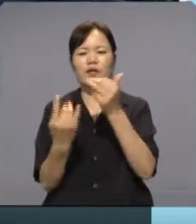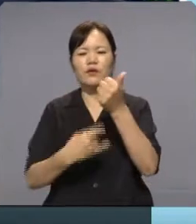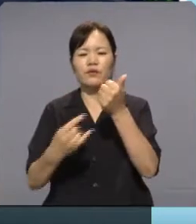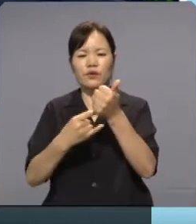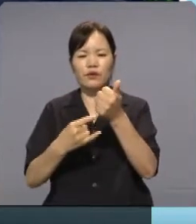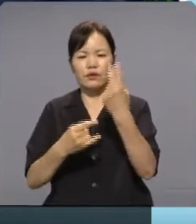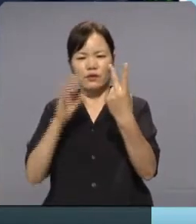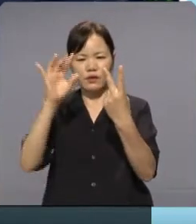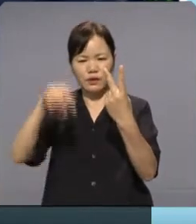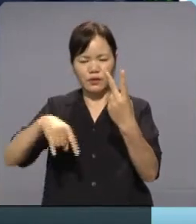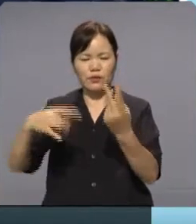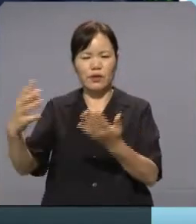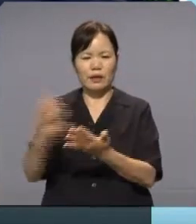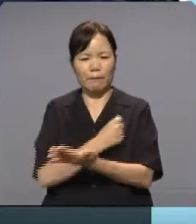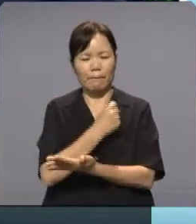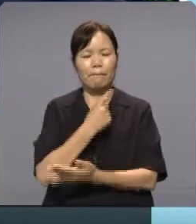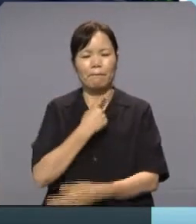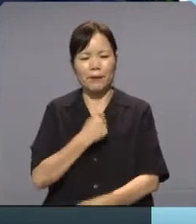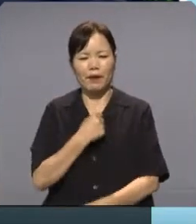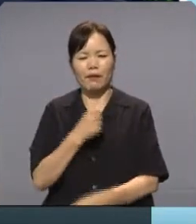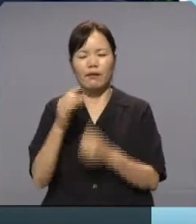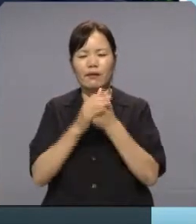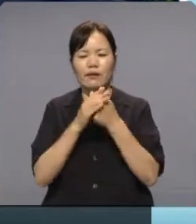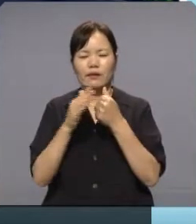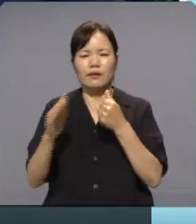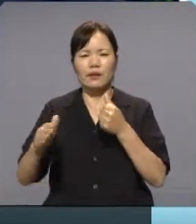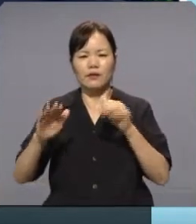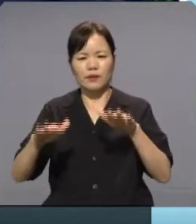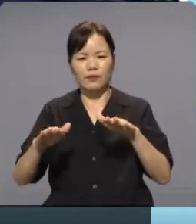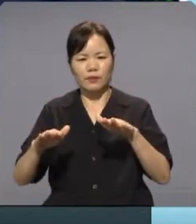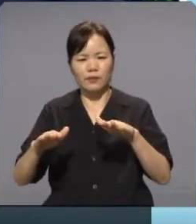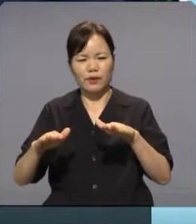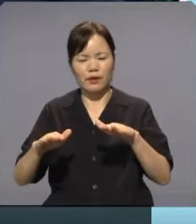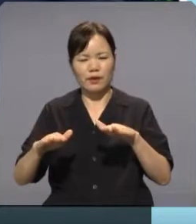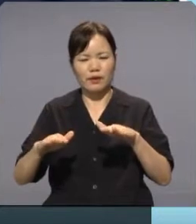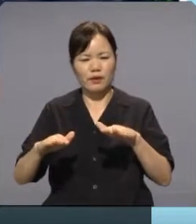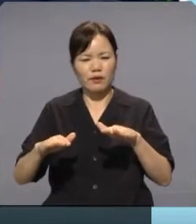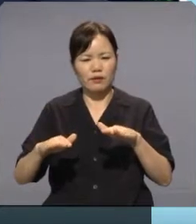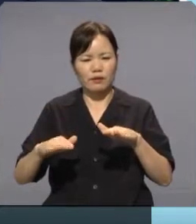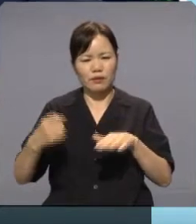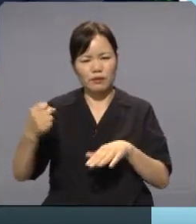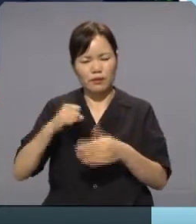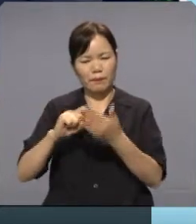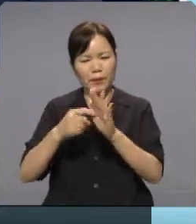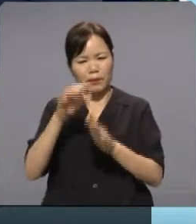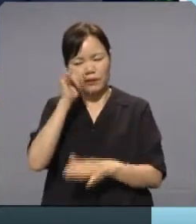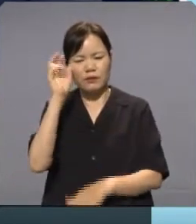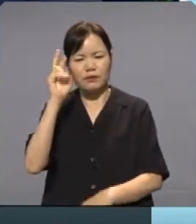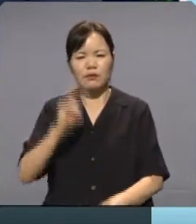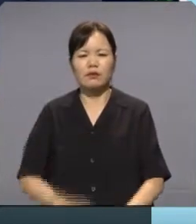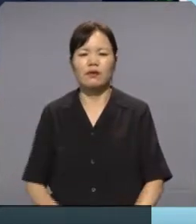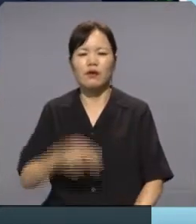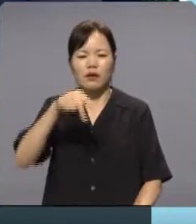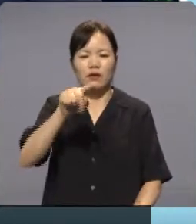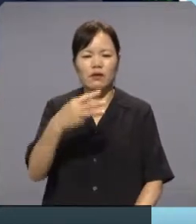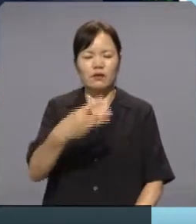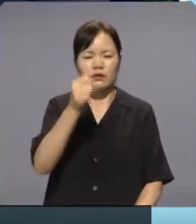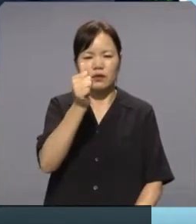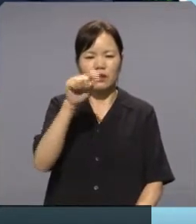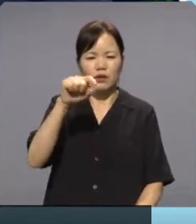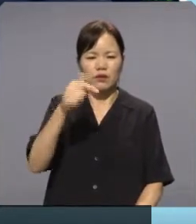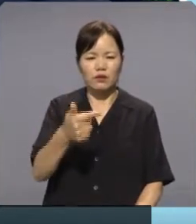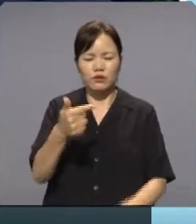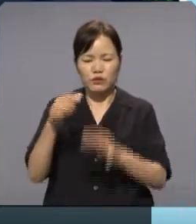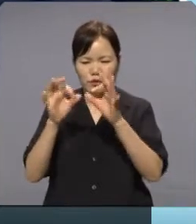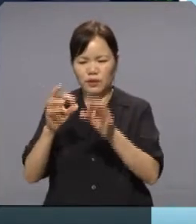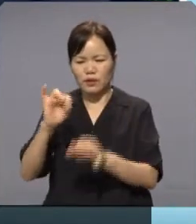하지 않았습니까? 그래서 아마 이번에도 조금 발군의 실력을 발휘하지 않을까 예상을 해보고 서른 혹은 뭐 김민석 이런 분들